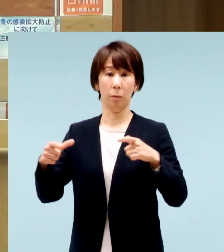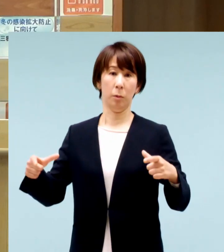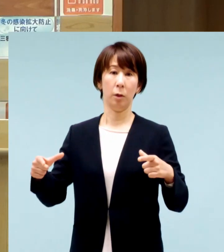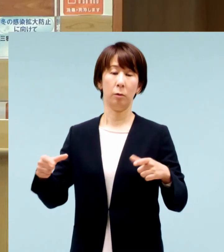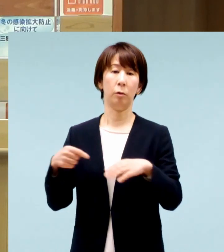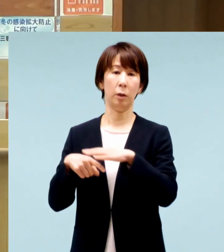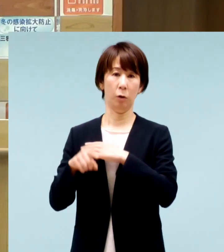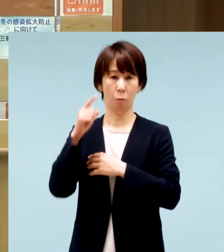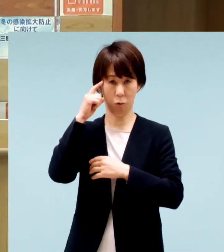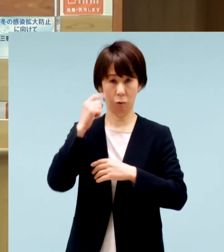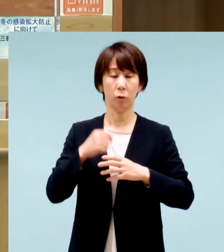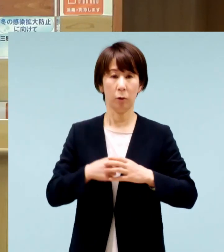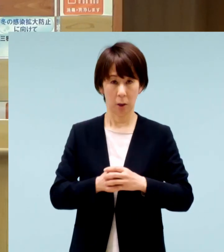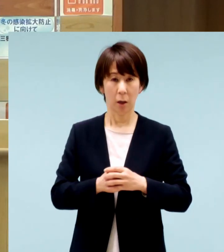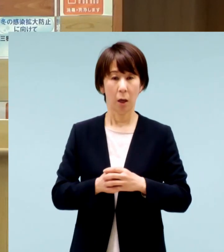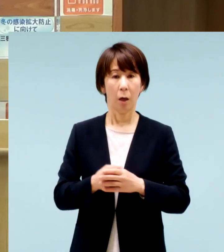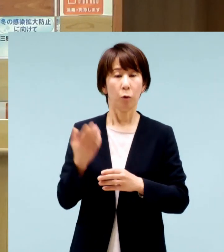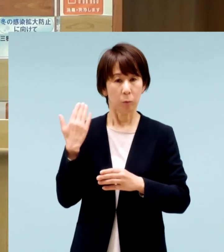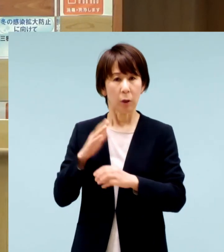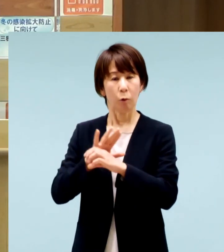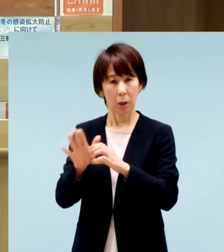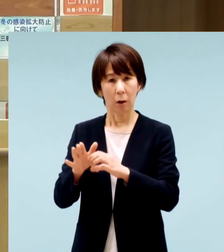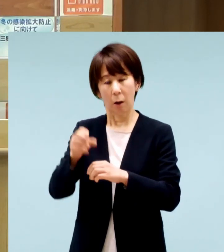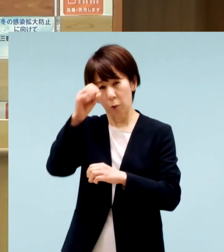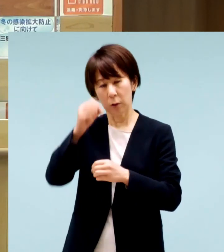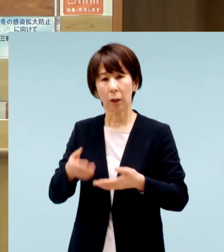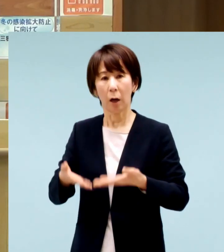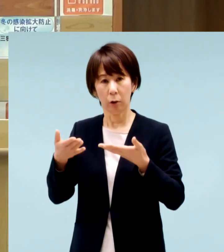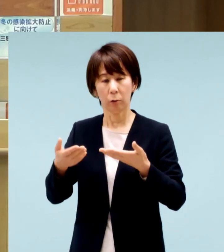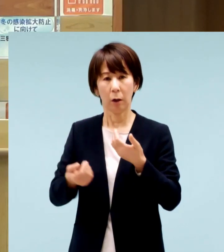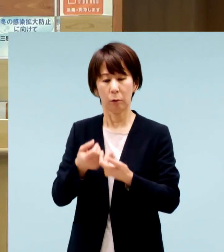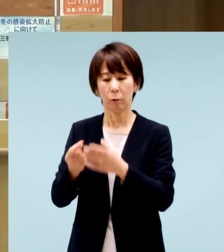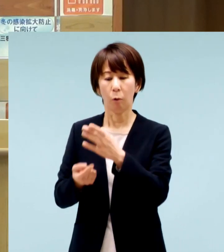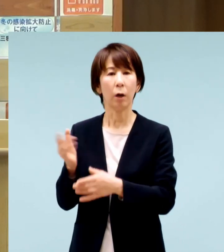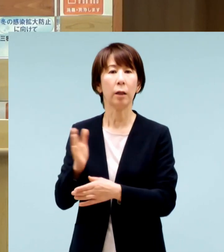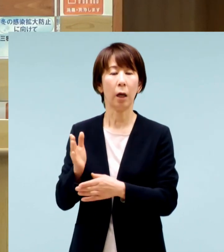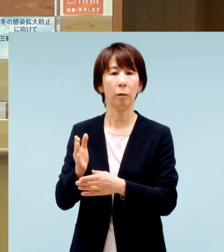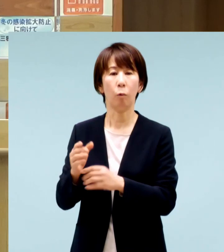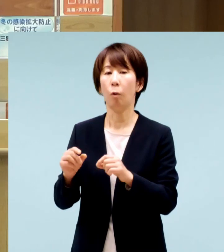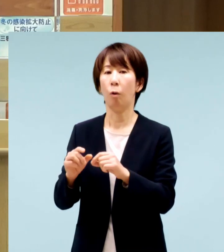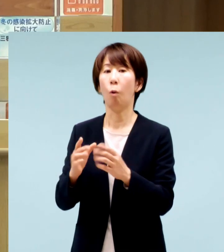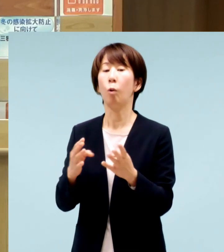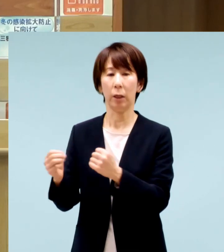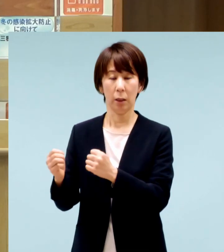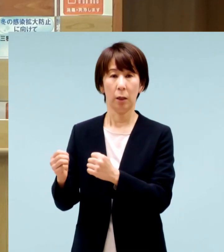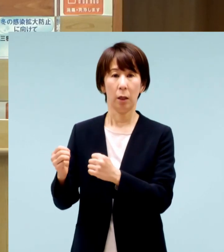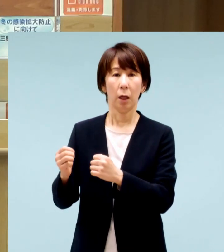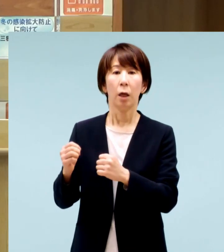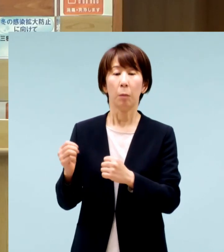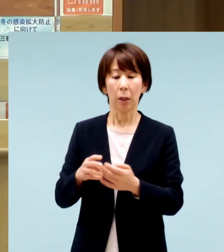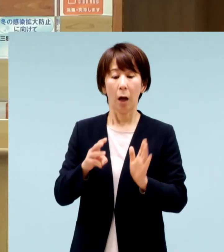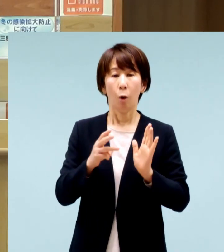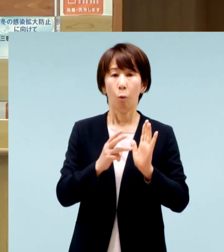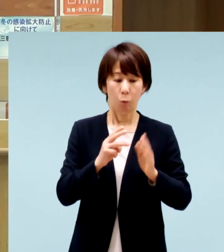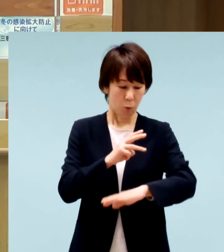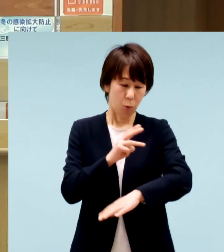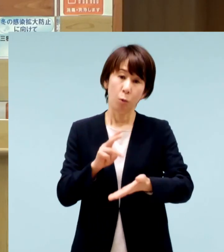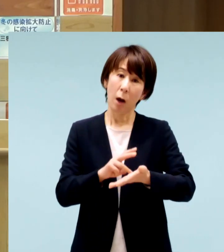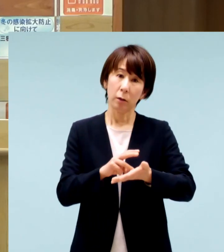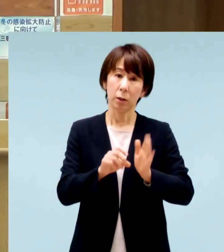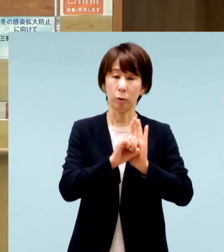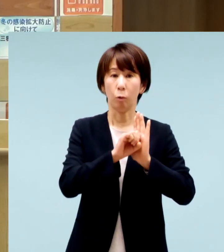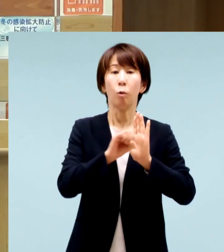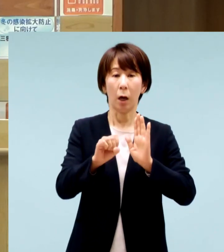もともと多いですけども、さらにワクチン接種効果で重症化が抑制されたり、中等症の方も少なくなってます